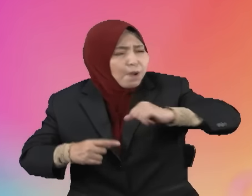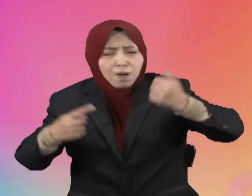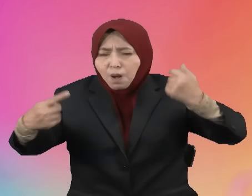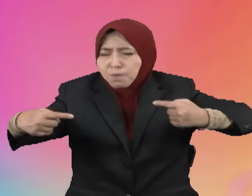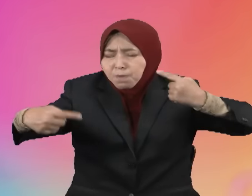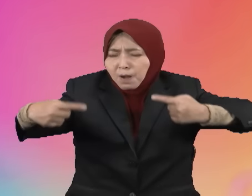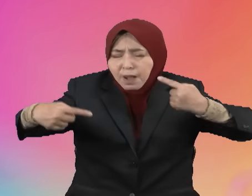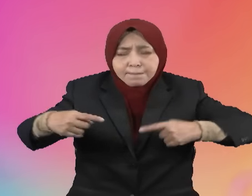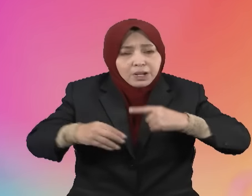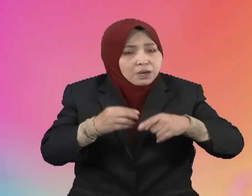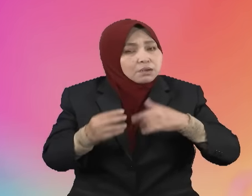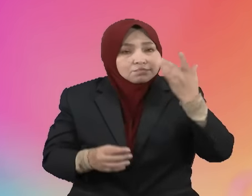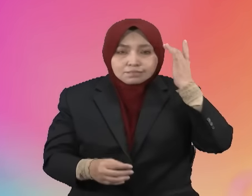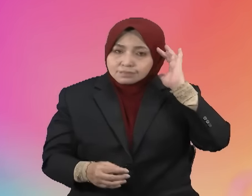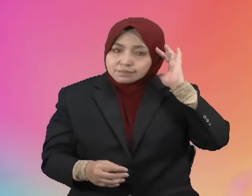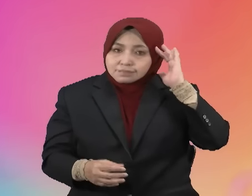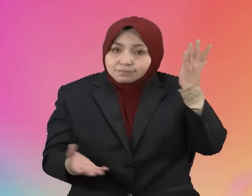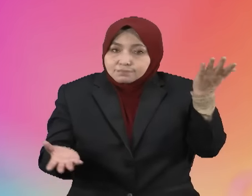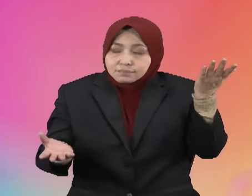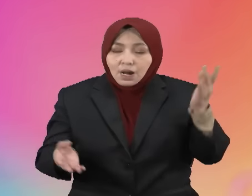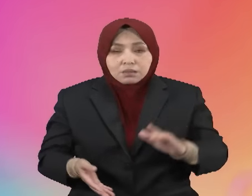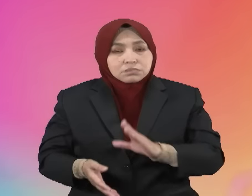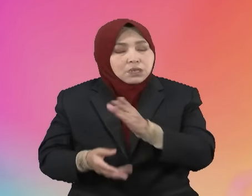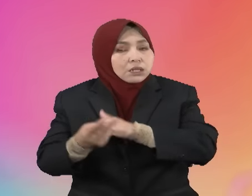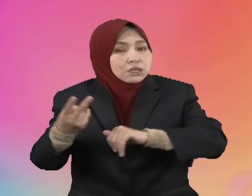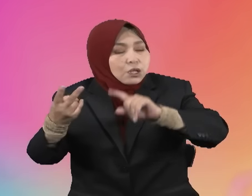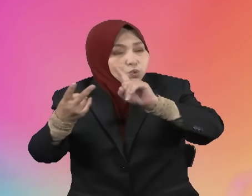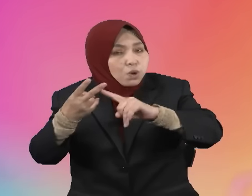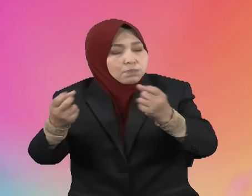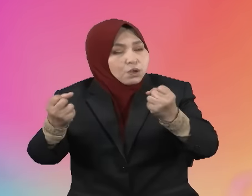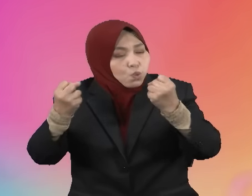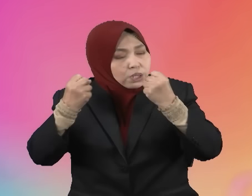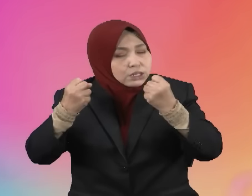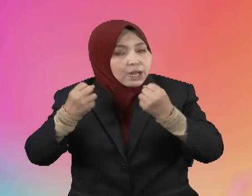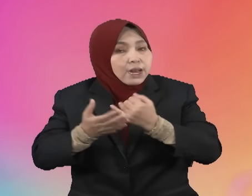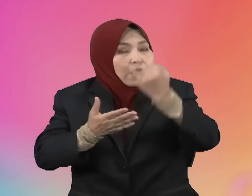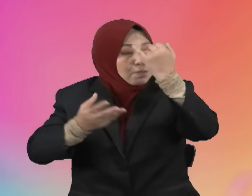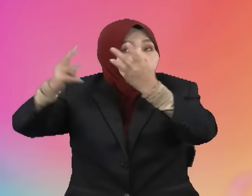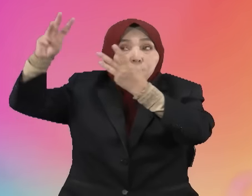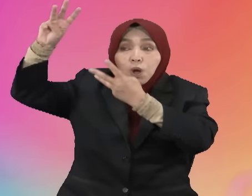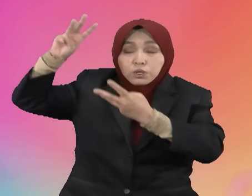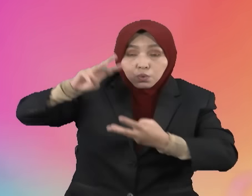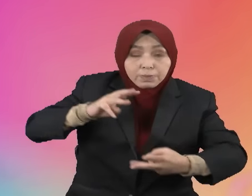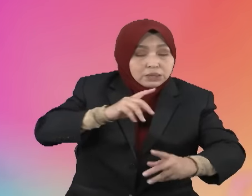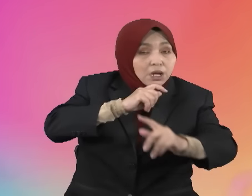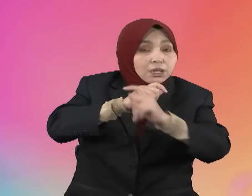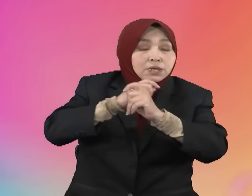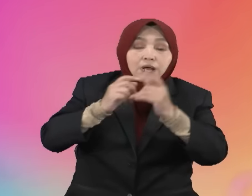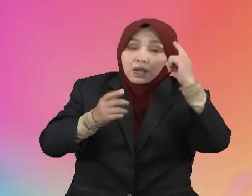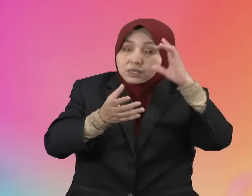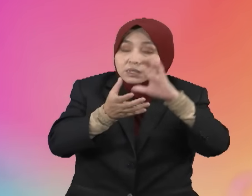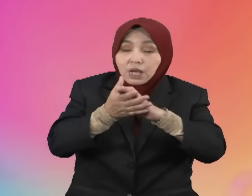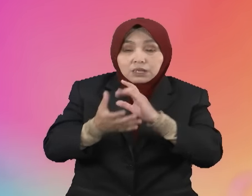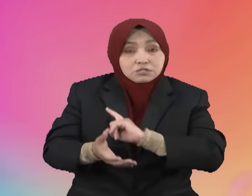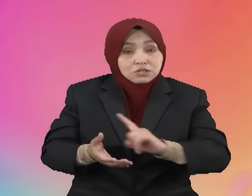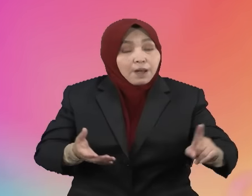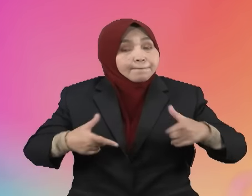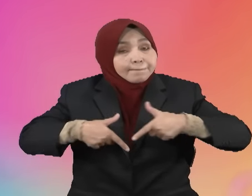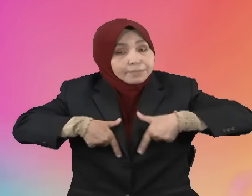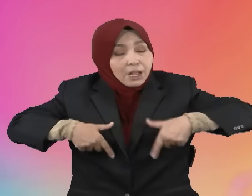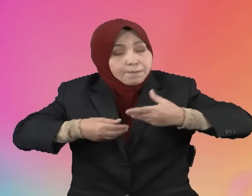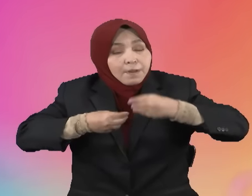tidak diketahui. Yang pertama. Yang kedua, perkukuhkan ilmu wahyu dan pertahankan akidah Islam. Dan yang ketiga, berani